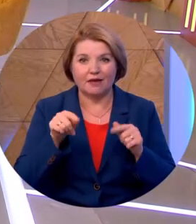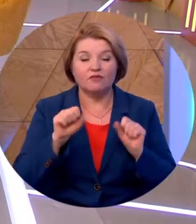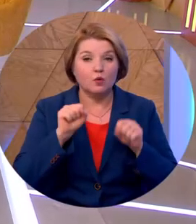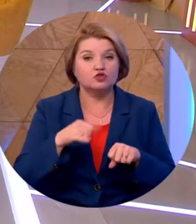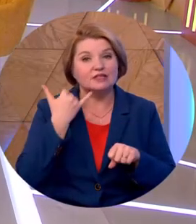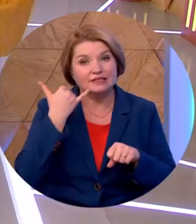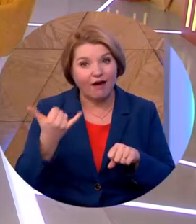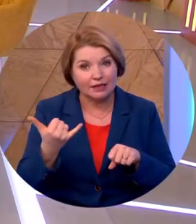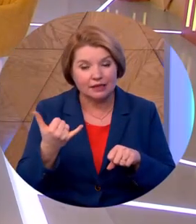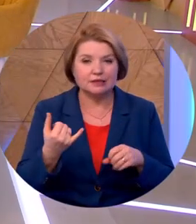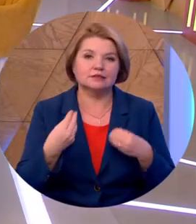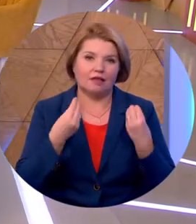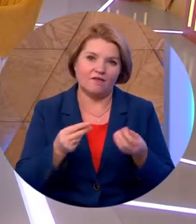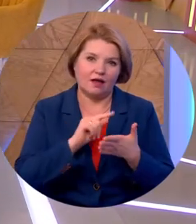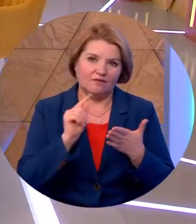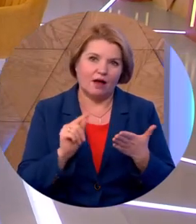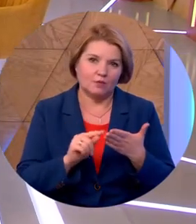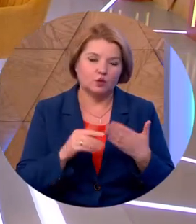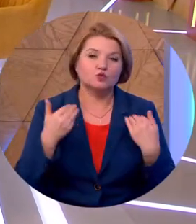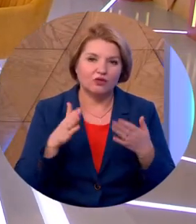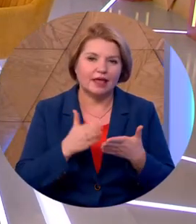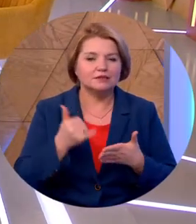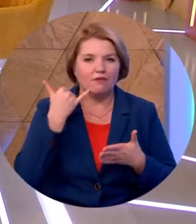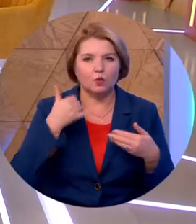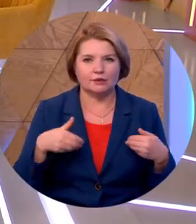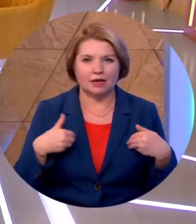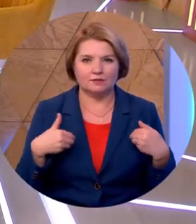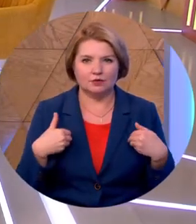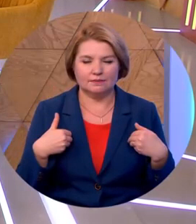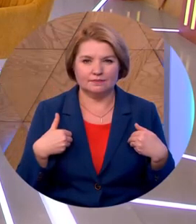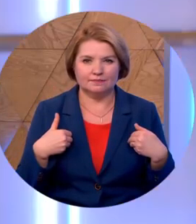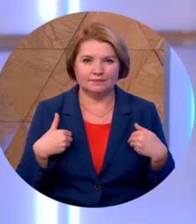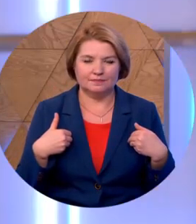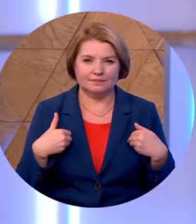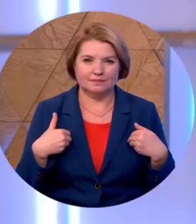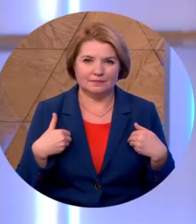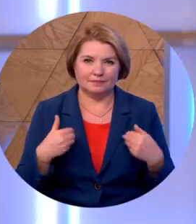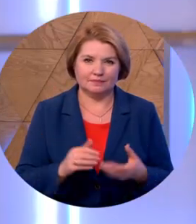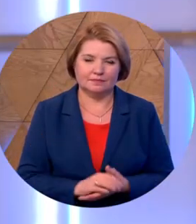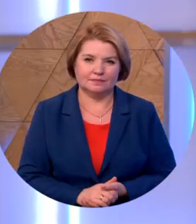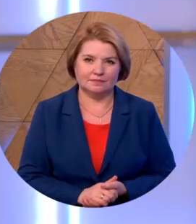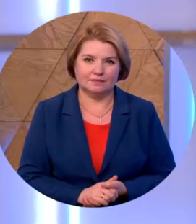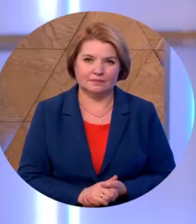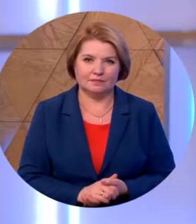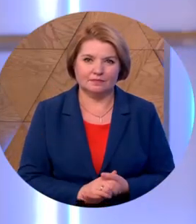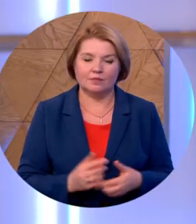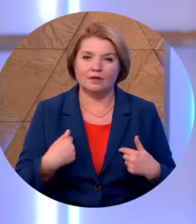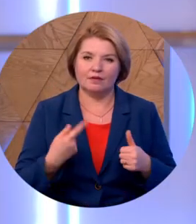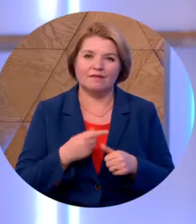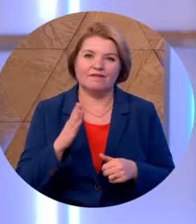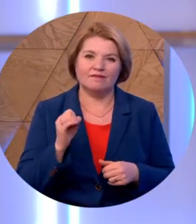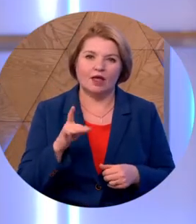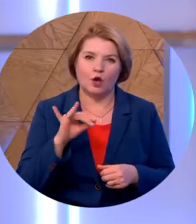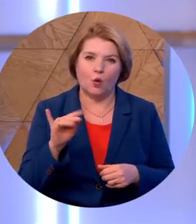8572 то уже и сделал наш телезритель Алло Да здравствуйте Здравствуйте меня зовут Вероника у меня